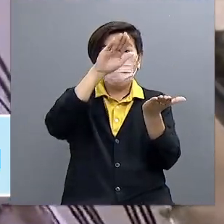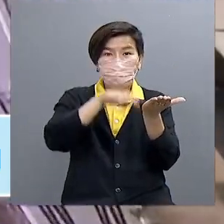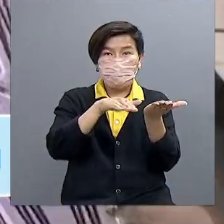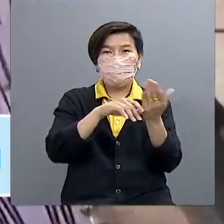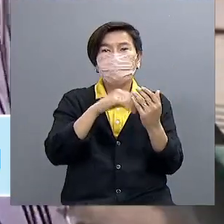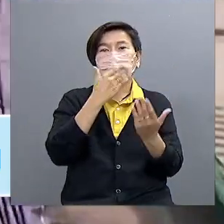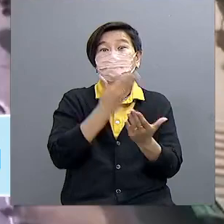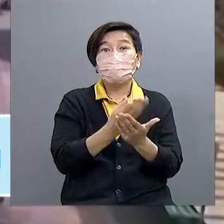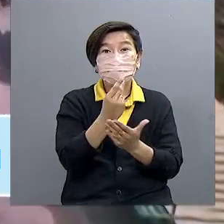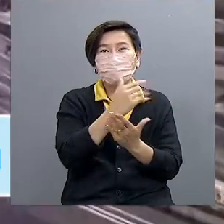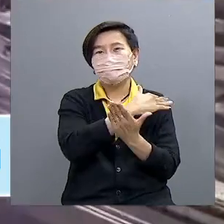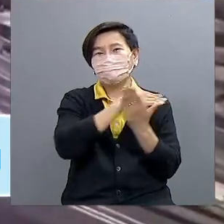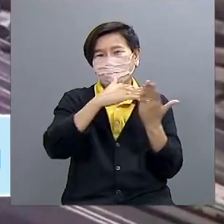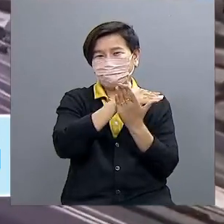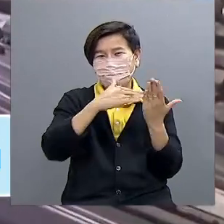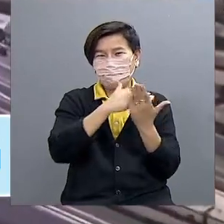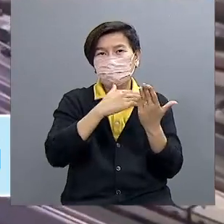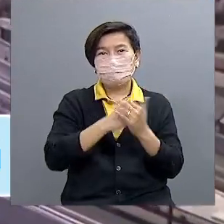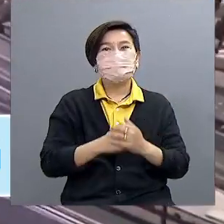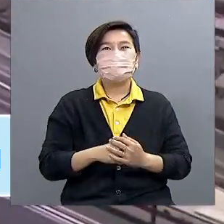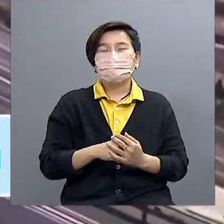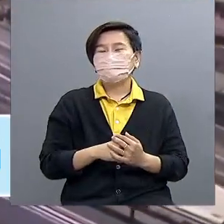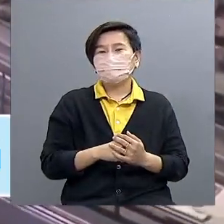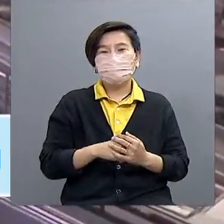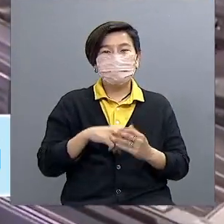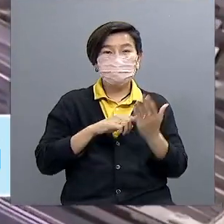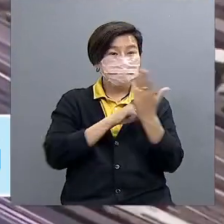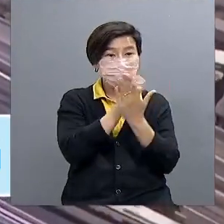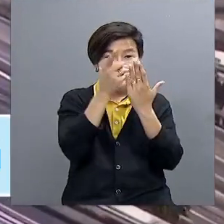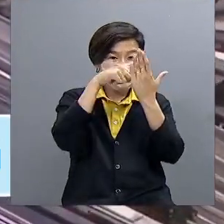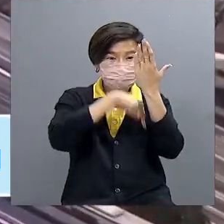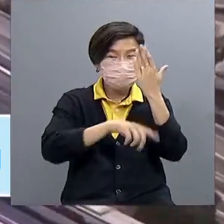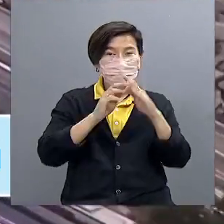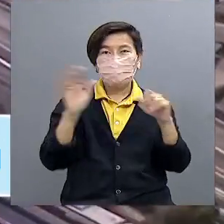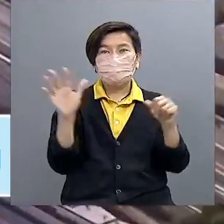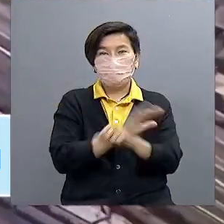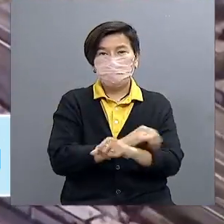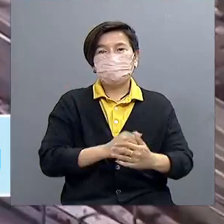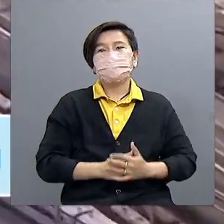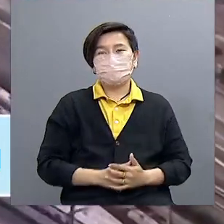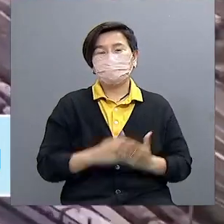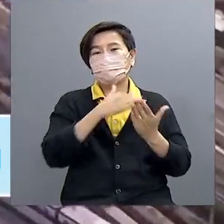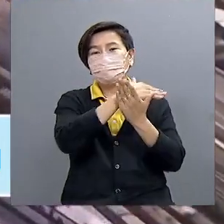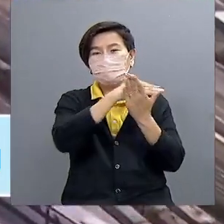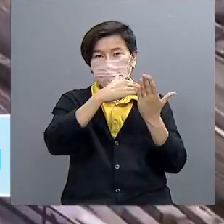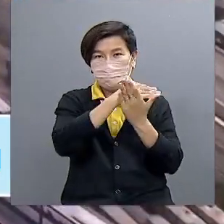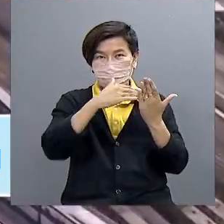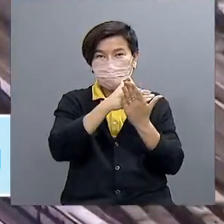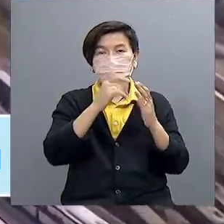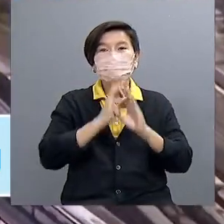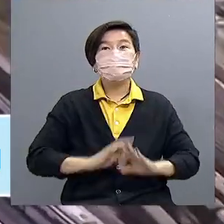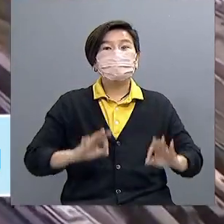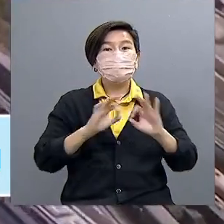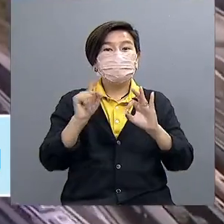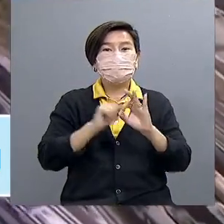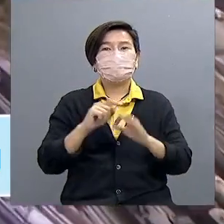อัตราปกติทุกชั้นตลอดทางทุกสายครับส่วนค่าธรรมเนียมต่างๆนั้นไม่ลดให้ทั้งนี้เพื่อให้สอดคล้องกับพระราชบัญญัติผู้สู